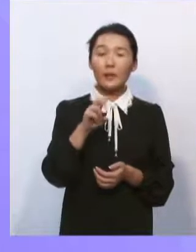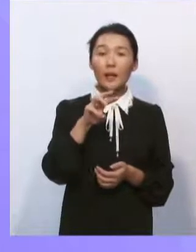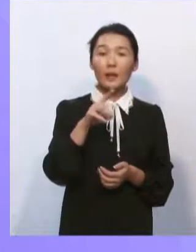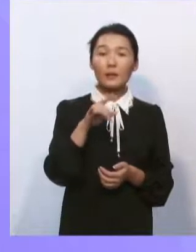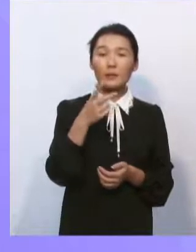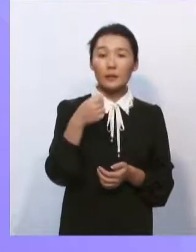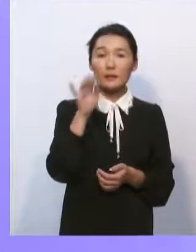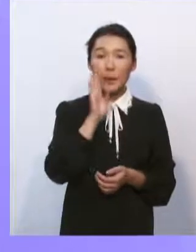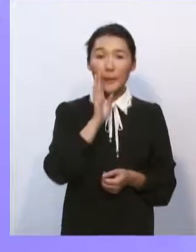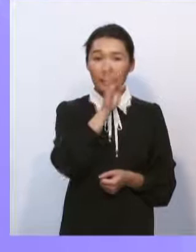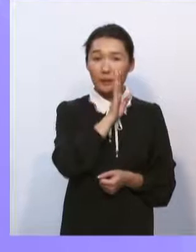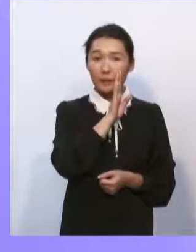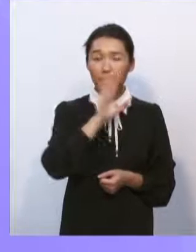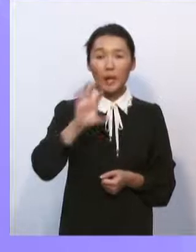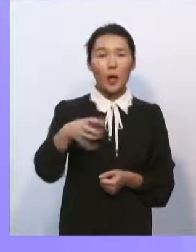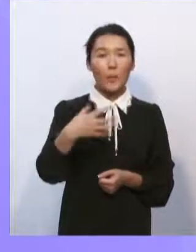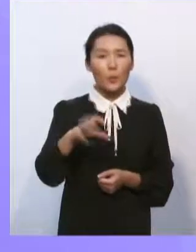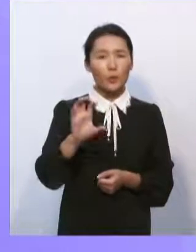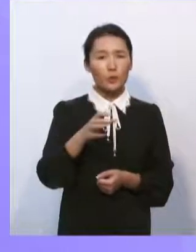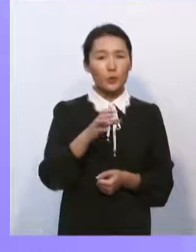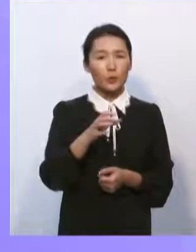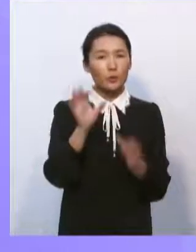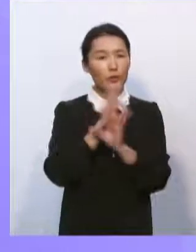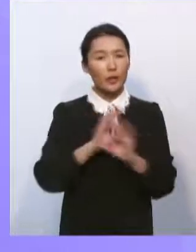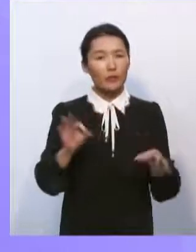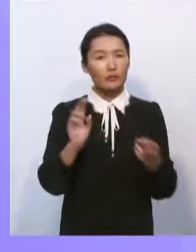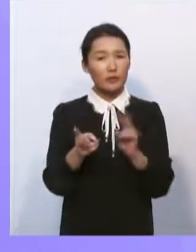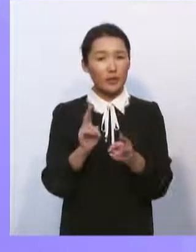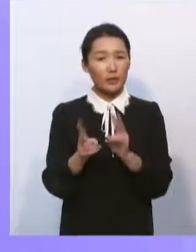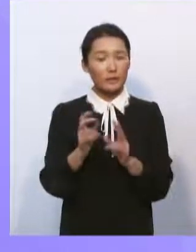Алтынайдын апасы борсокту жакшы жасайт.